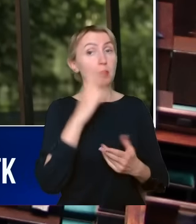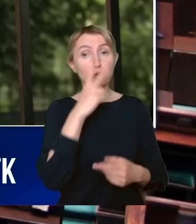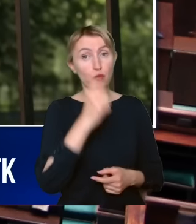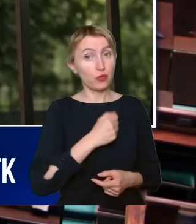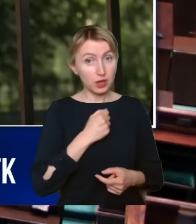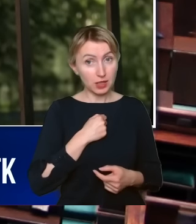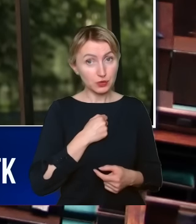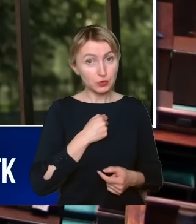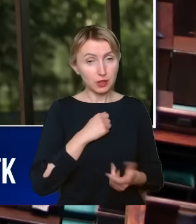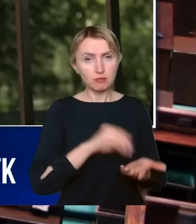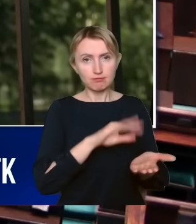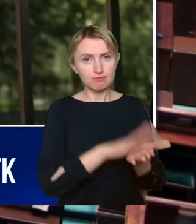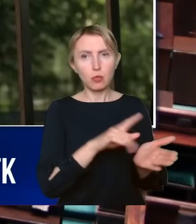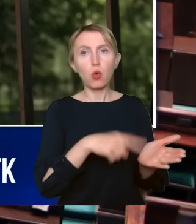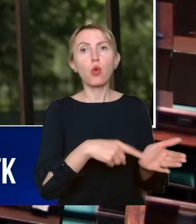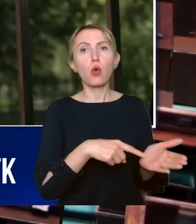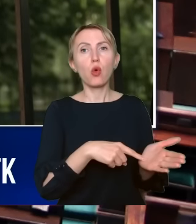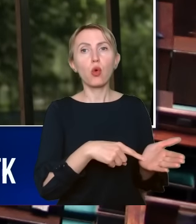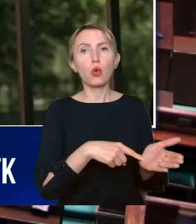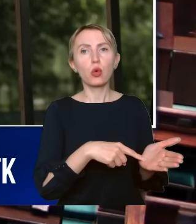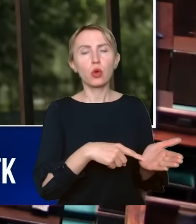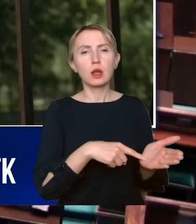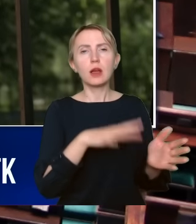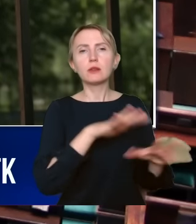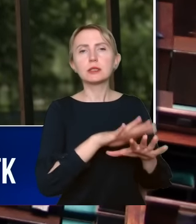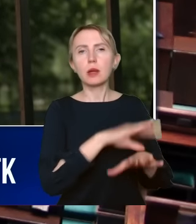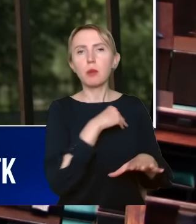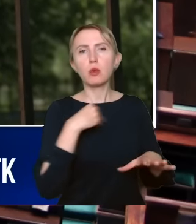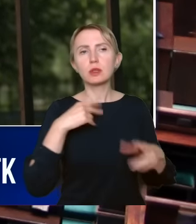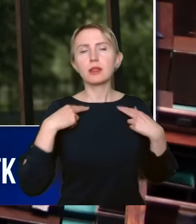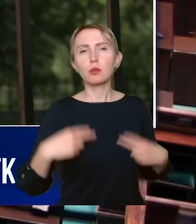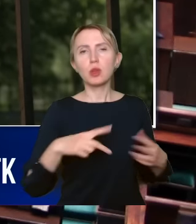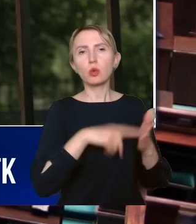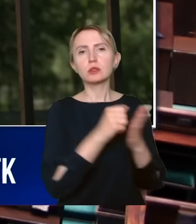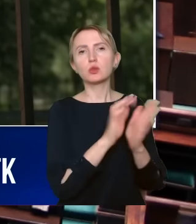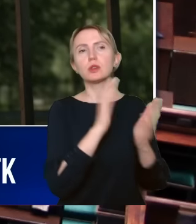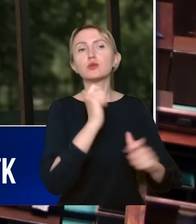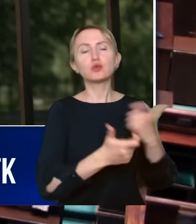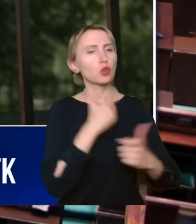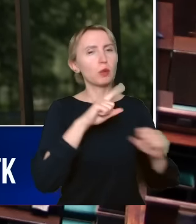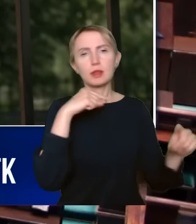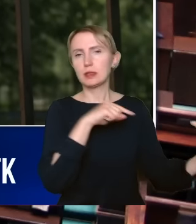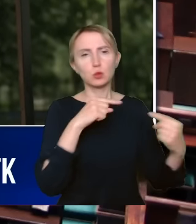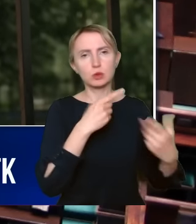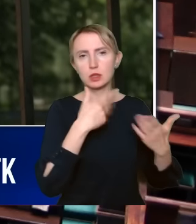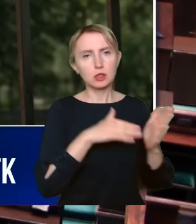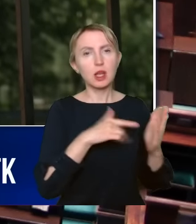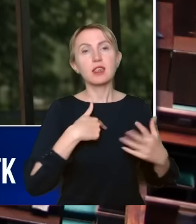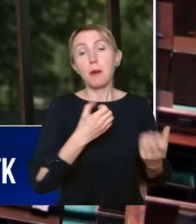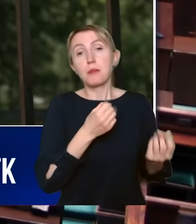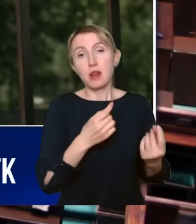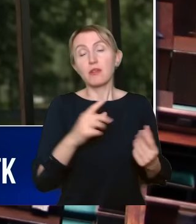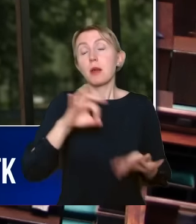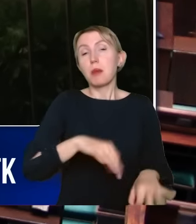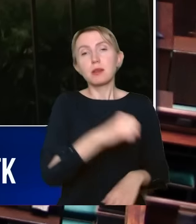opisuje, jakie miejsce w ustroju Polski ma Trybunał Konstytucyjny. To w ogóle nie podlega dyskusji i chętnie jako prawnik panu posłowi, który